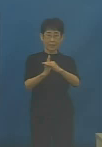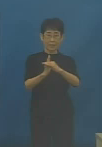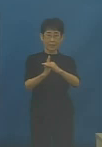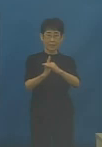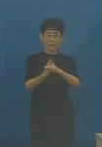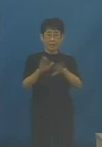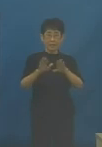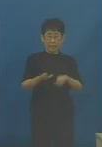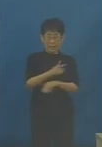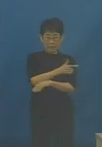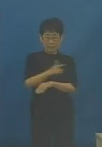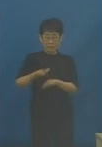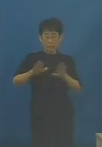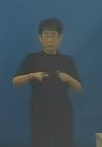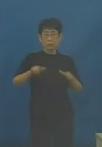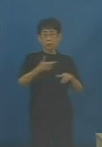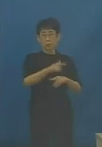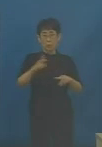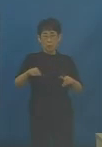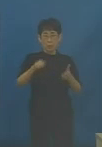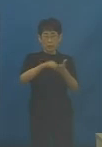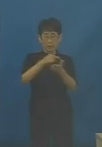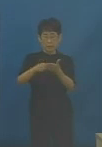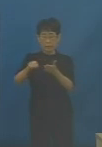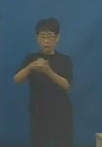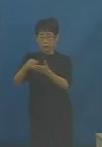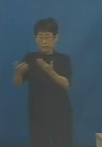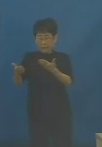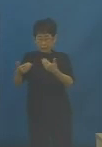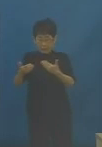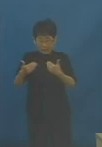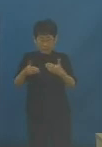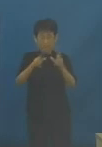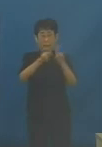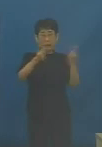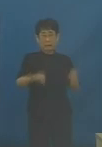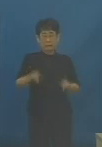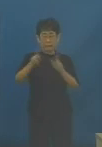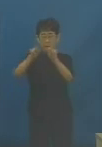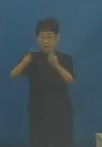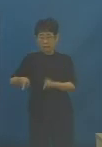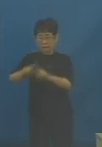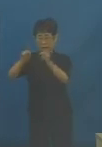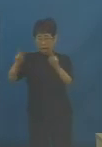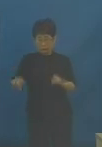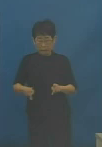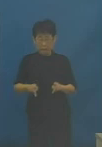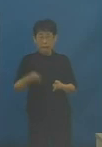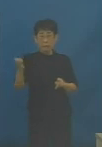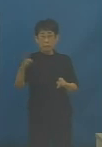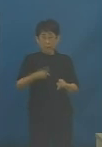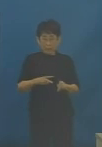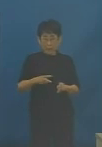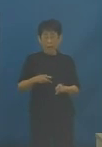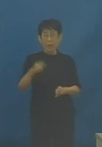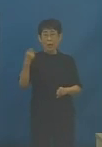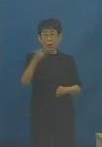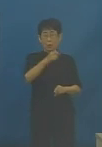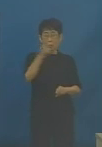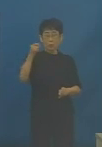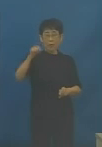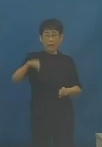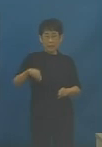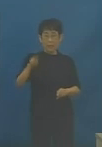ろいろと解決しなければならない課題が山積をしている中、さらにウクライナ情勢である